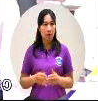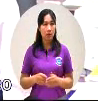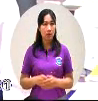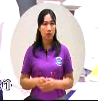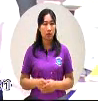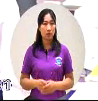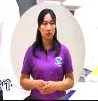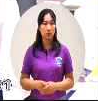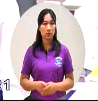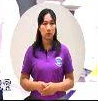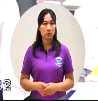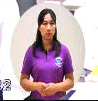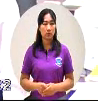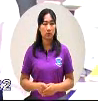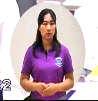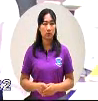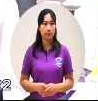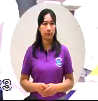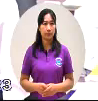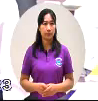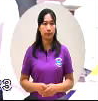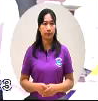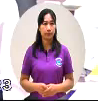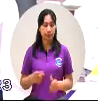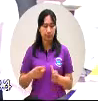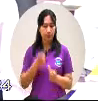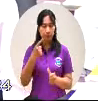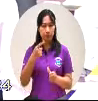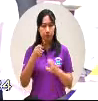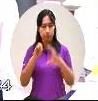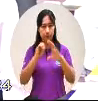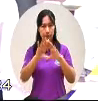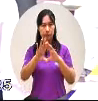该要找一个什么替代方案。 好，先看了一下那个